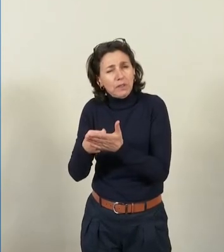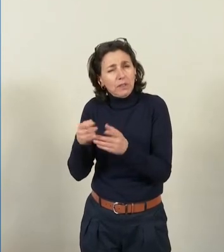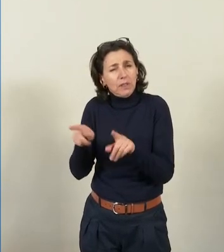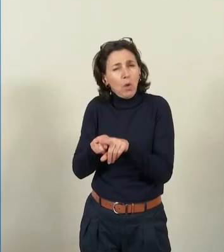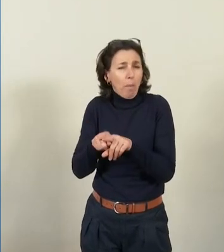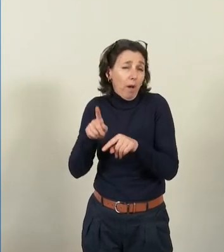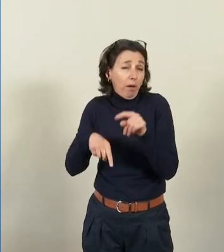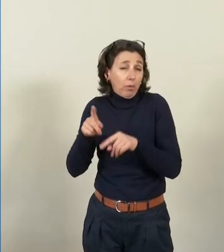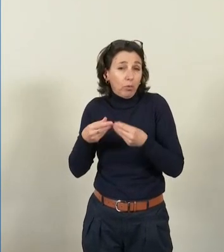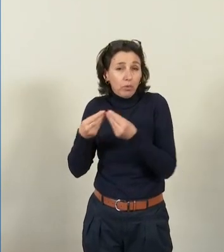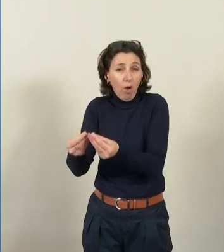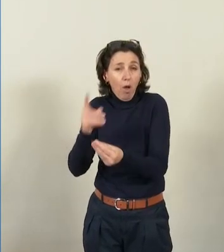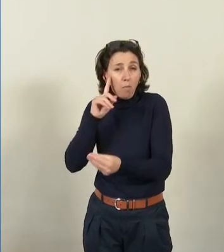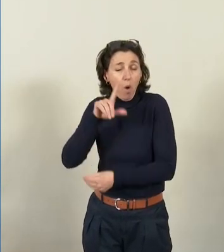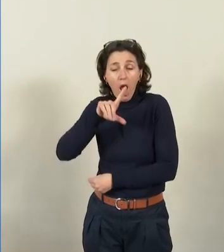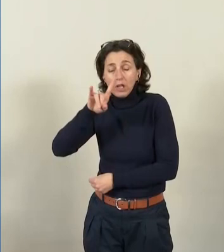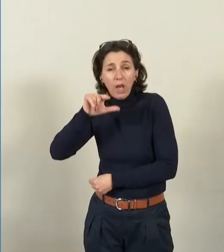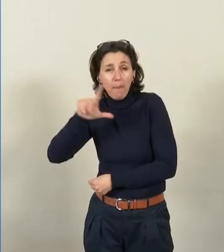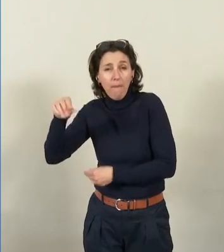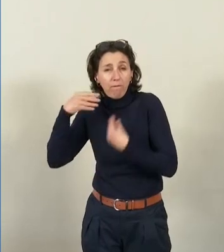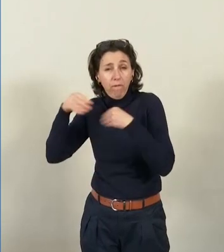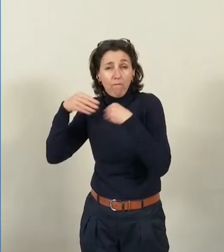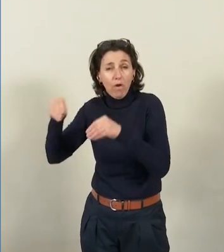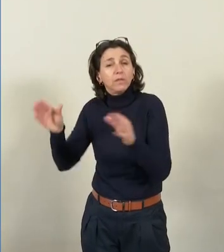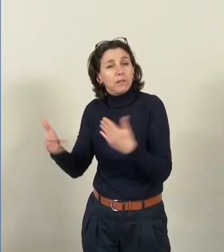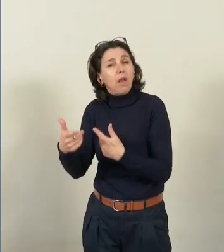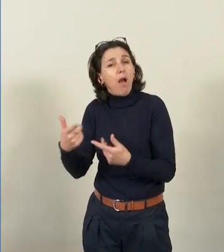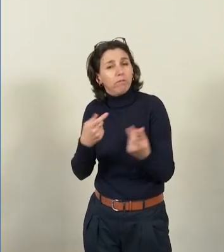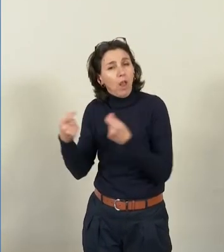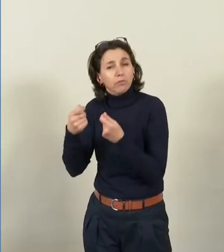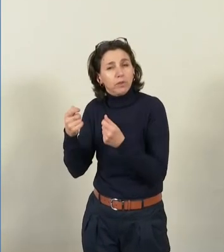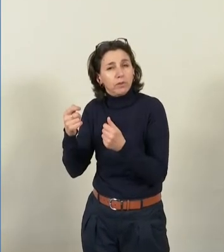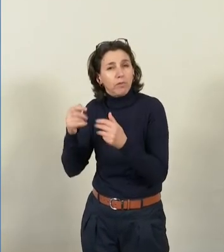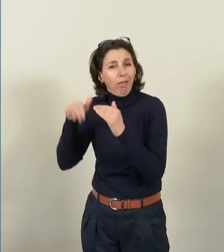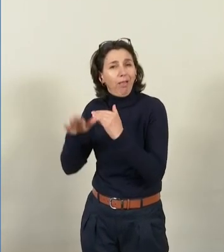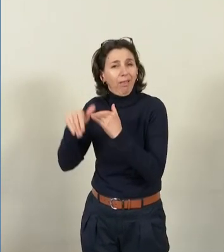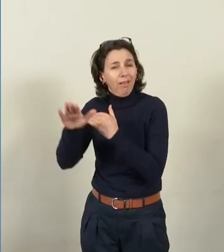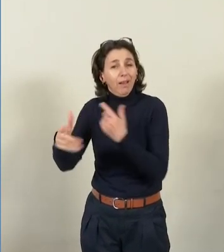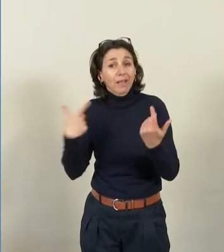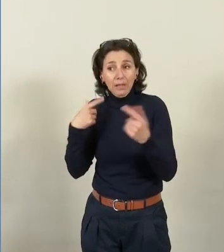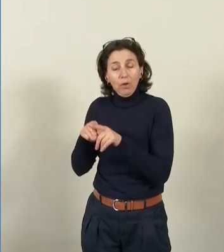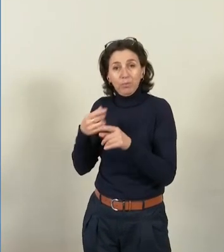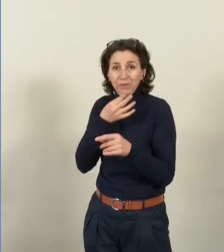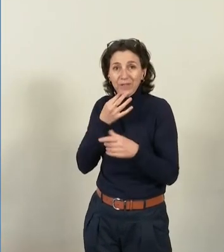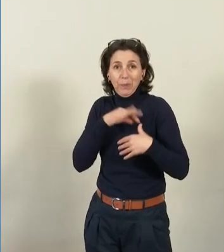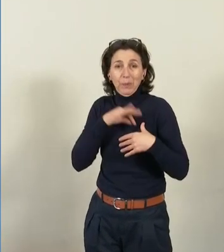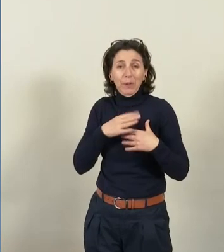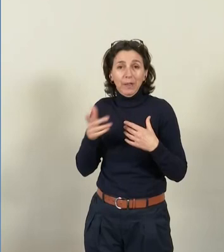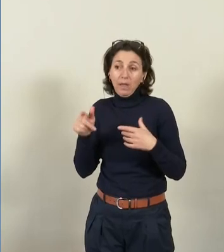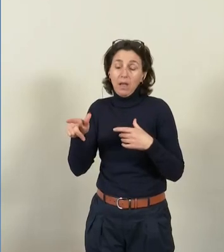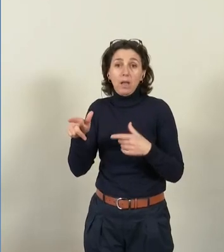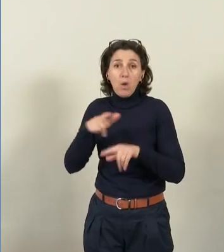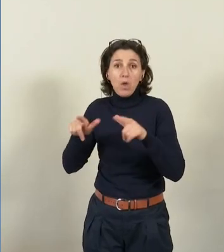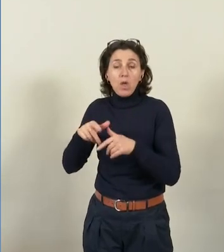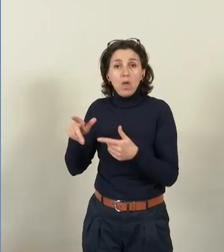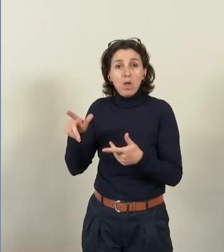HLM à ce secteur de la finance pour spéculation et qui va faire que probablement là les loyers seront